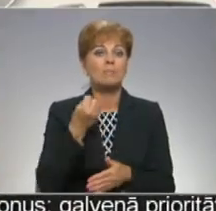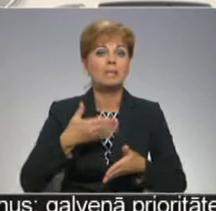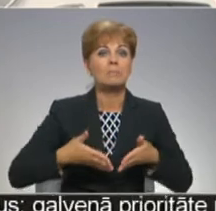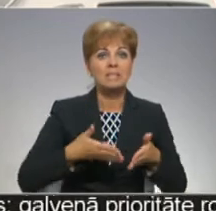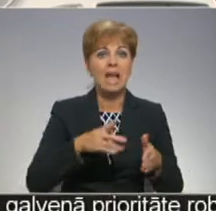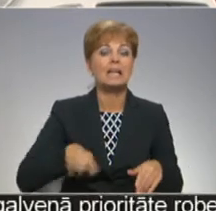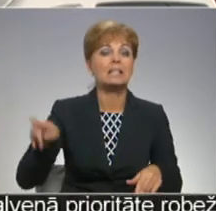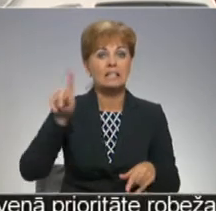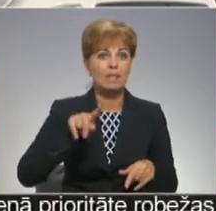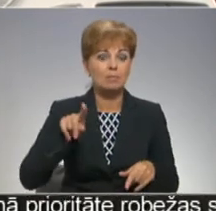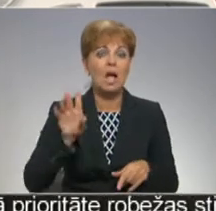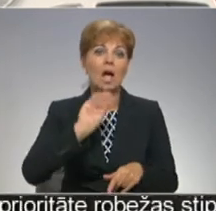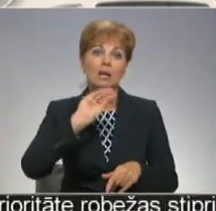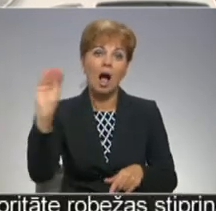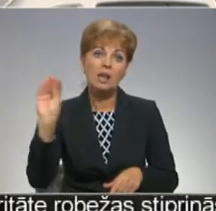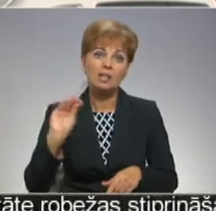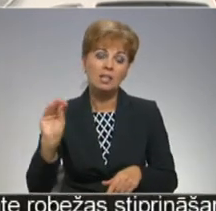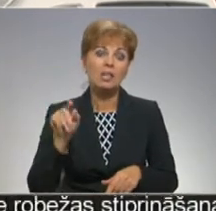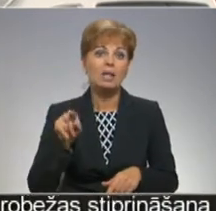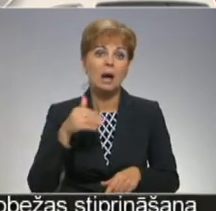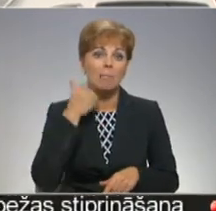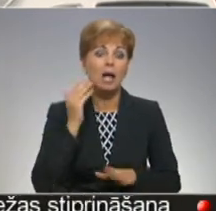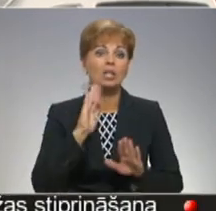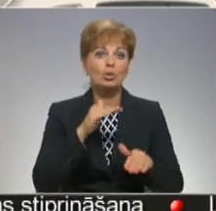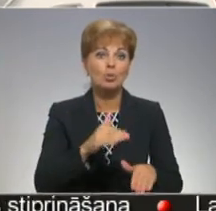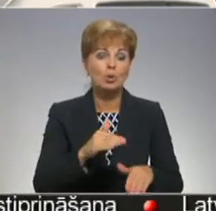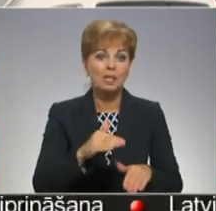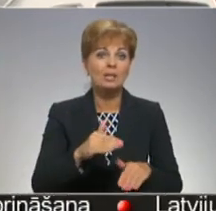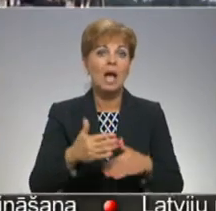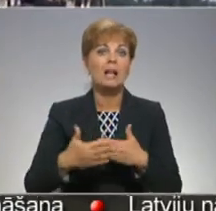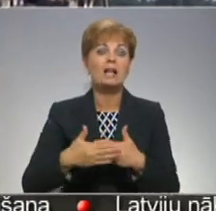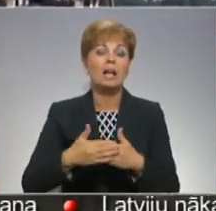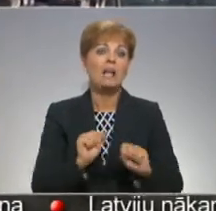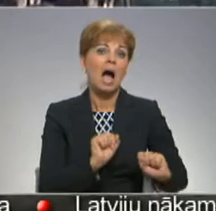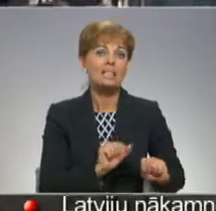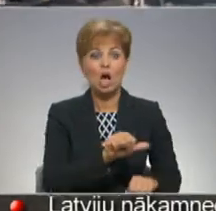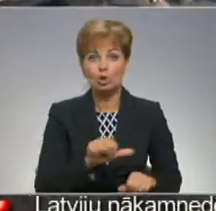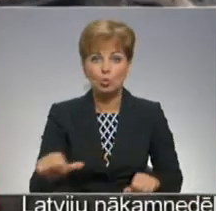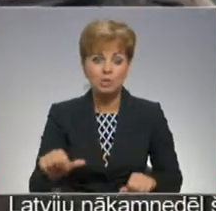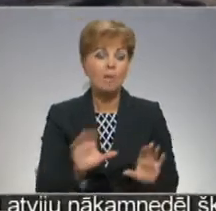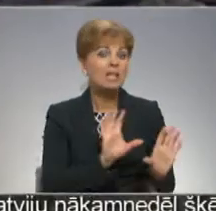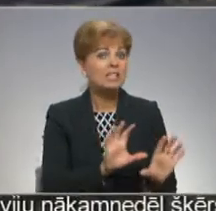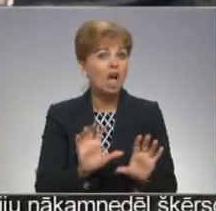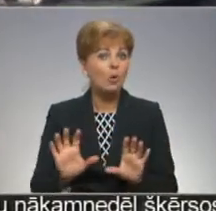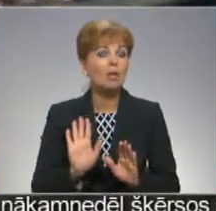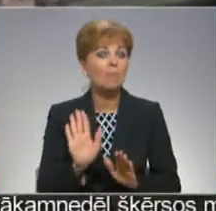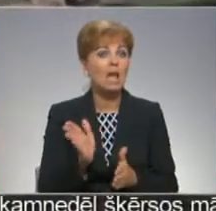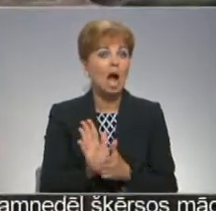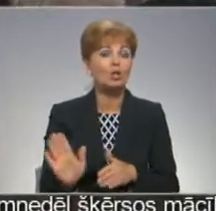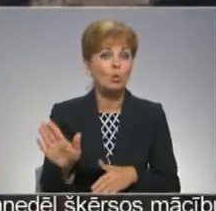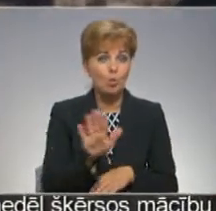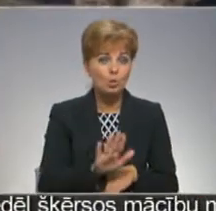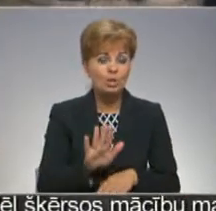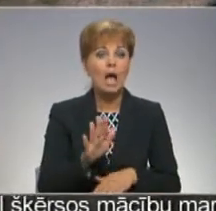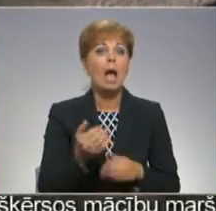būs ceļzīmes, kur rakstīts ir, tā ir Baltijas jūra krastkāpa aizsargjosli. Lai saudzētu pie jūras vides zemsedzi par